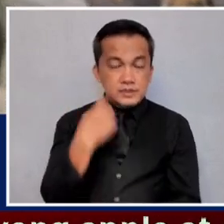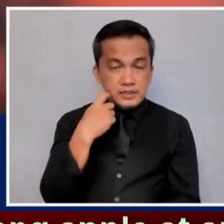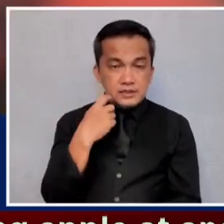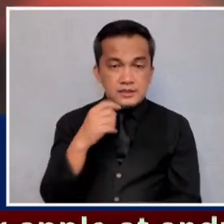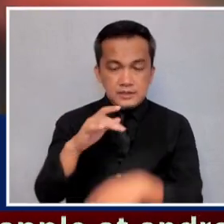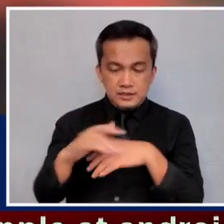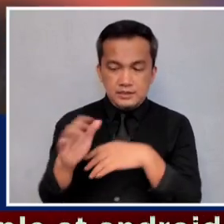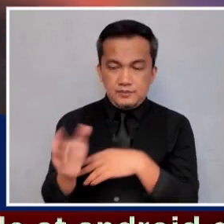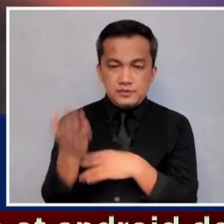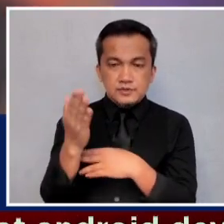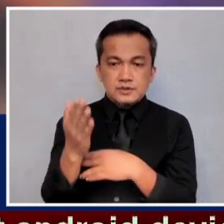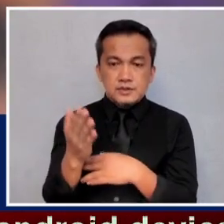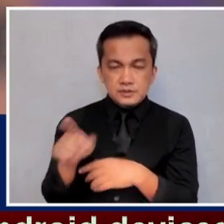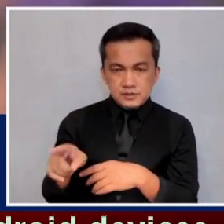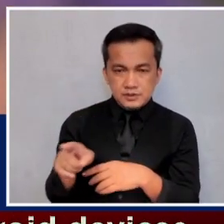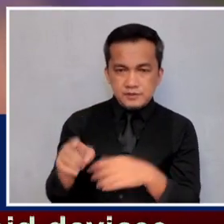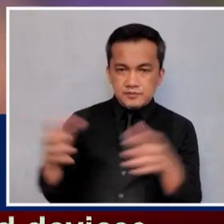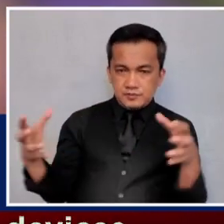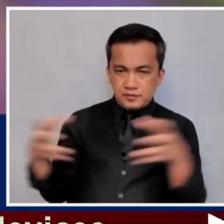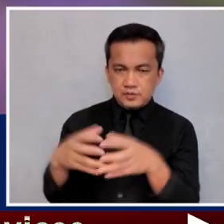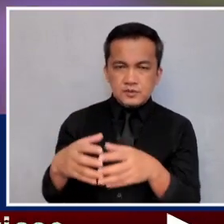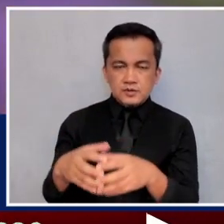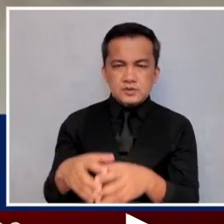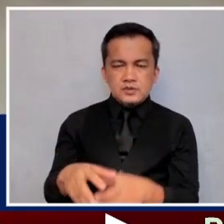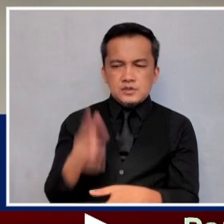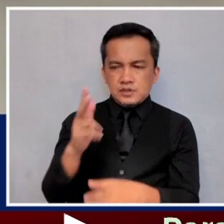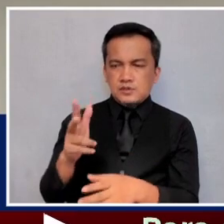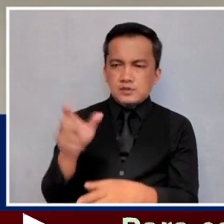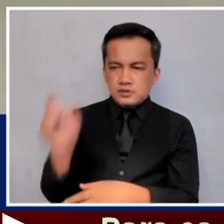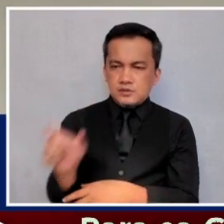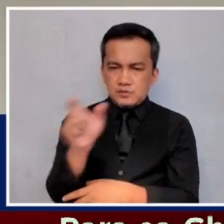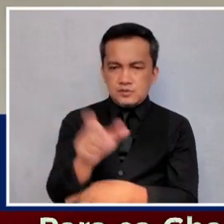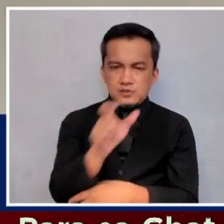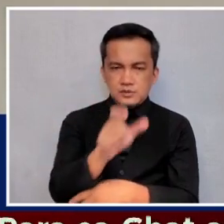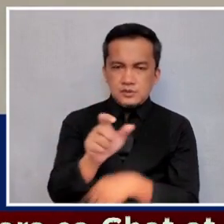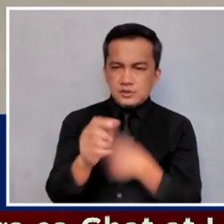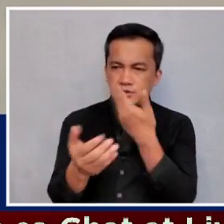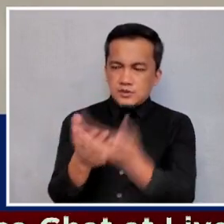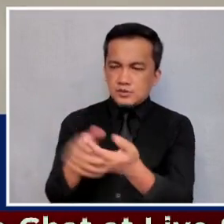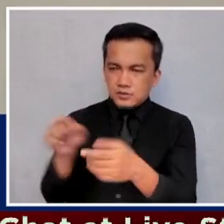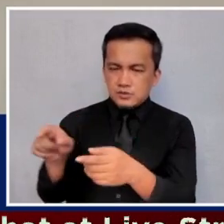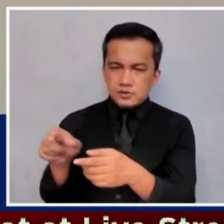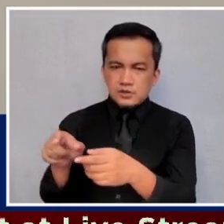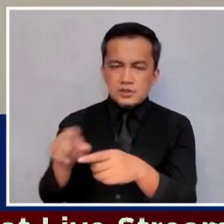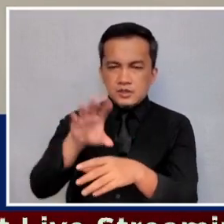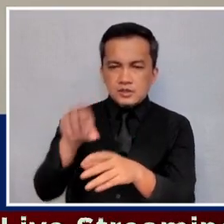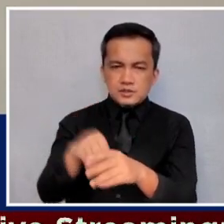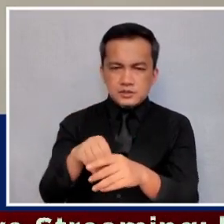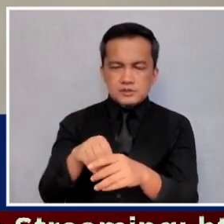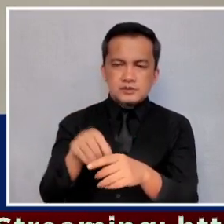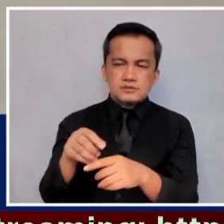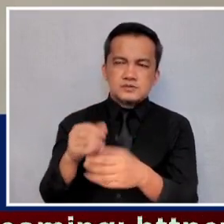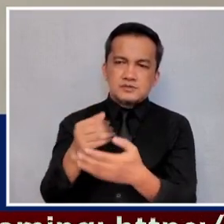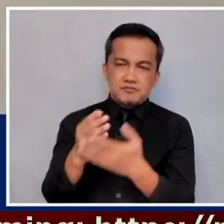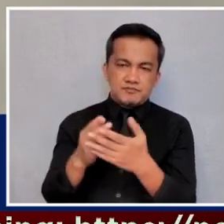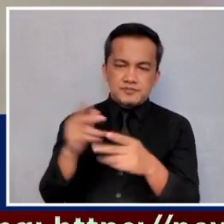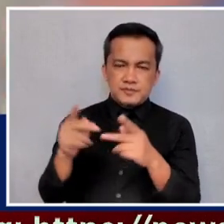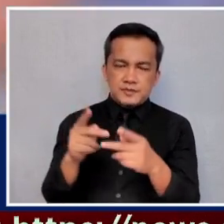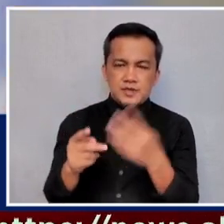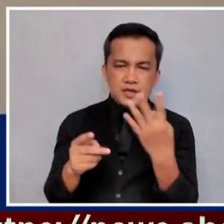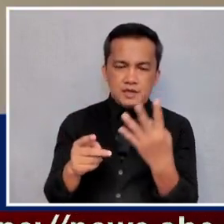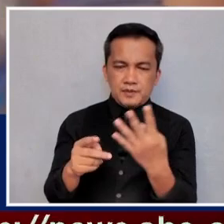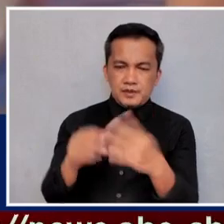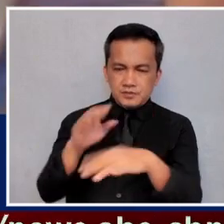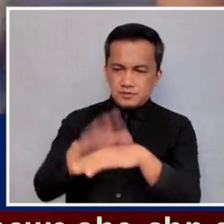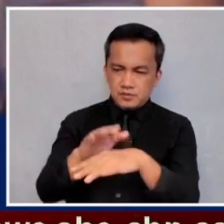araw kung saan tinipon ang higit 30 individual na nadatnan sa loob, kabilang ang ilang residente, 4 ang nasitang minor